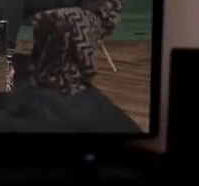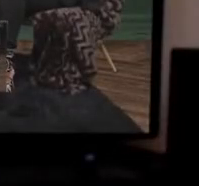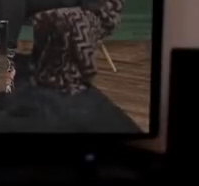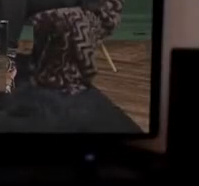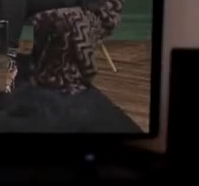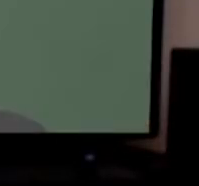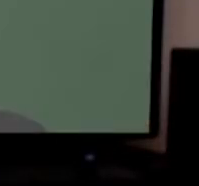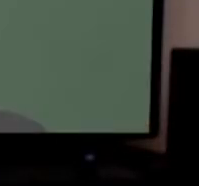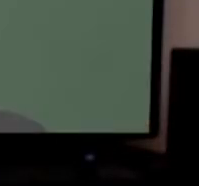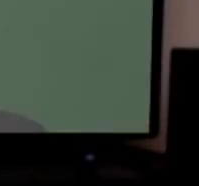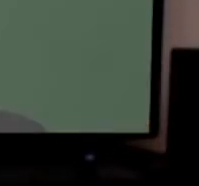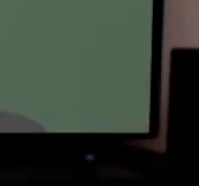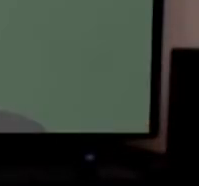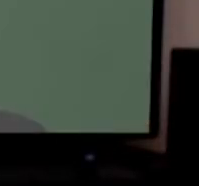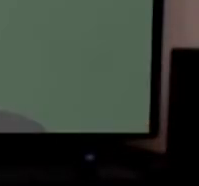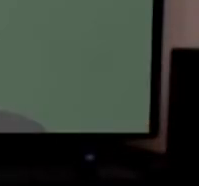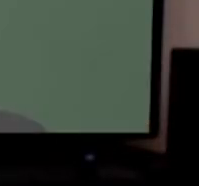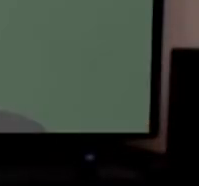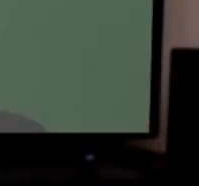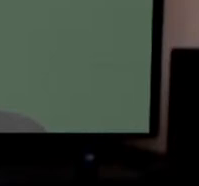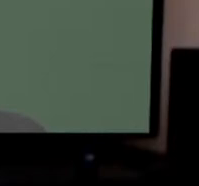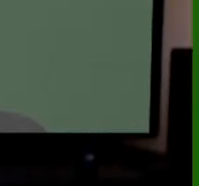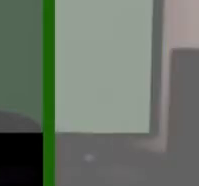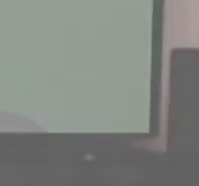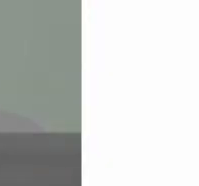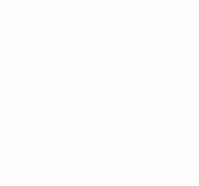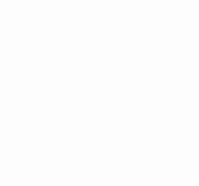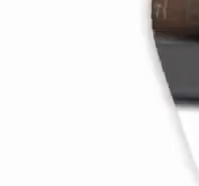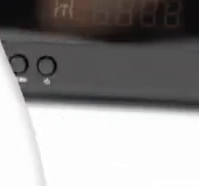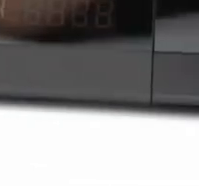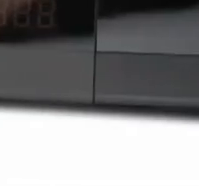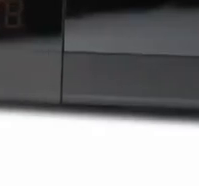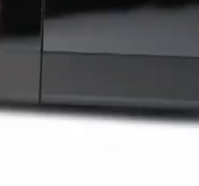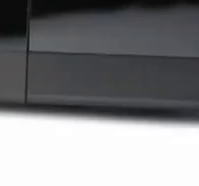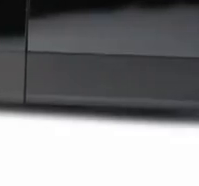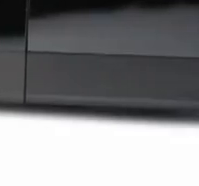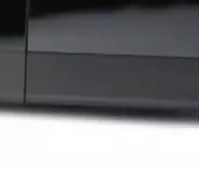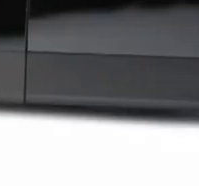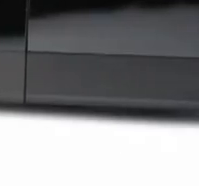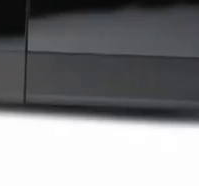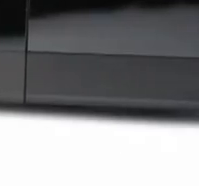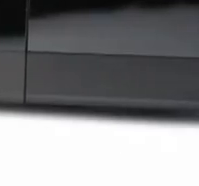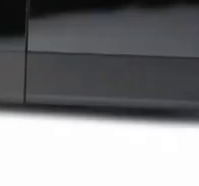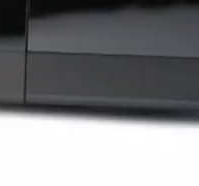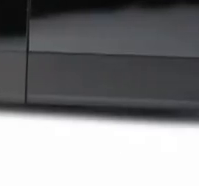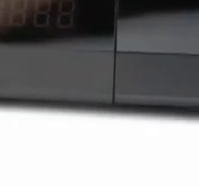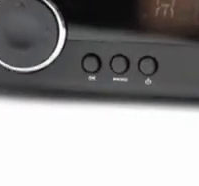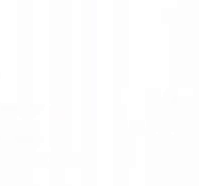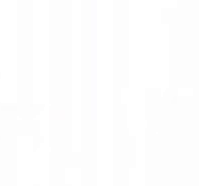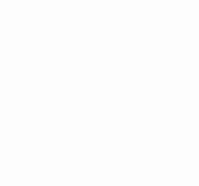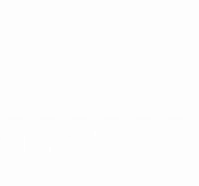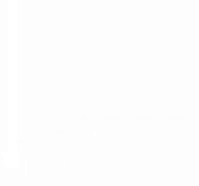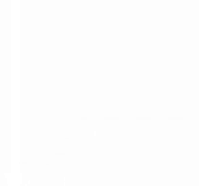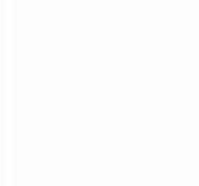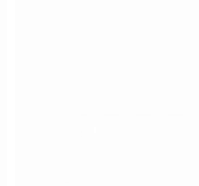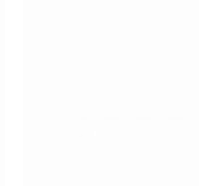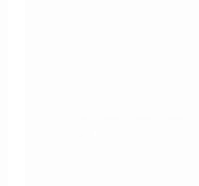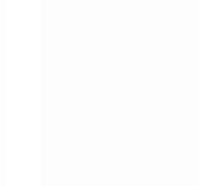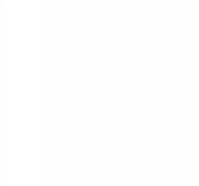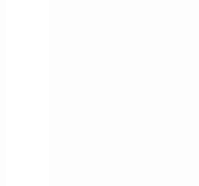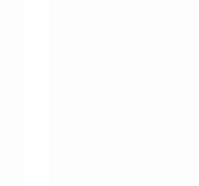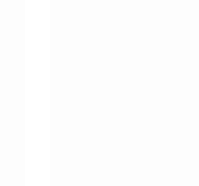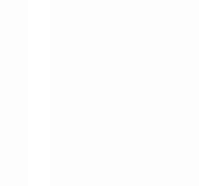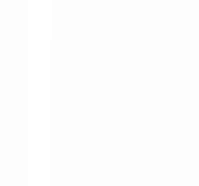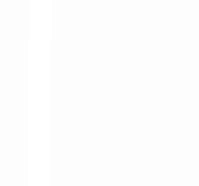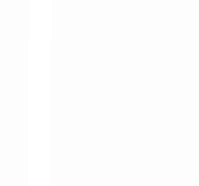viewer's TV license costs 180 emalangeni per device. Other accessories such as decoders and set-top box